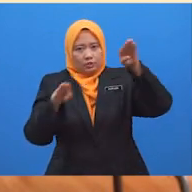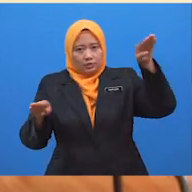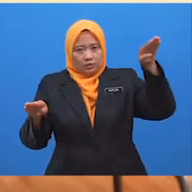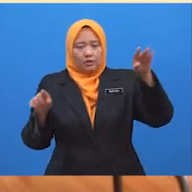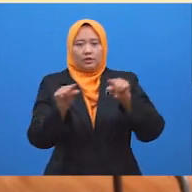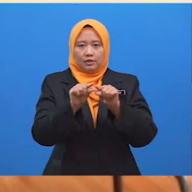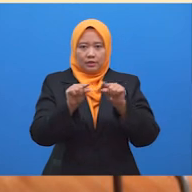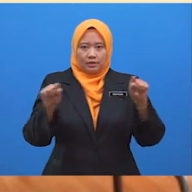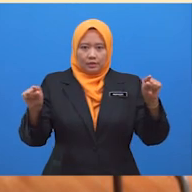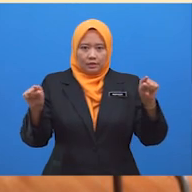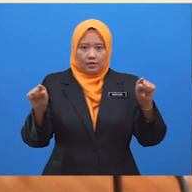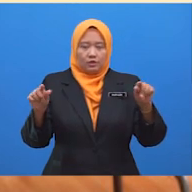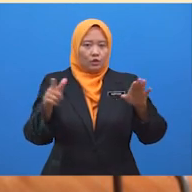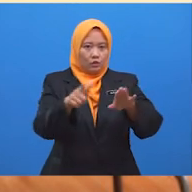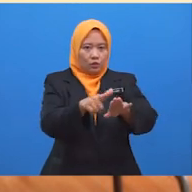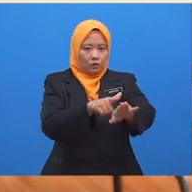Lurus.